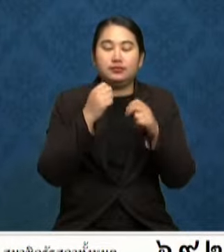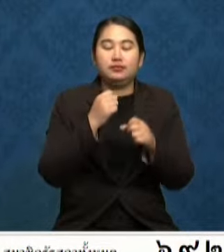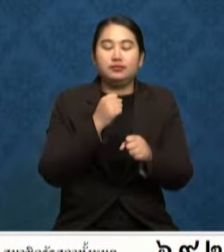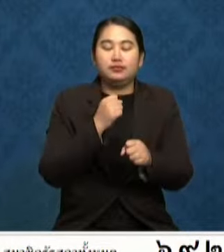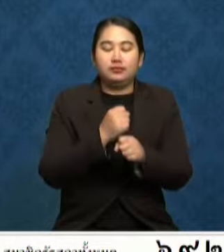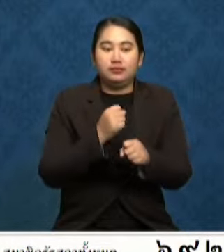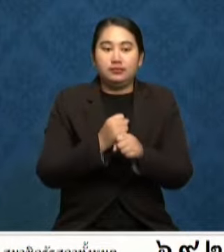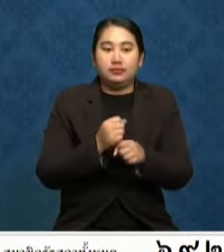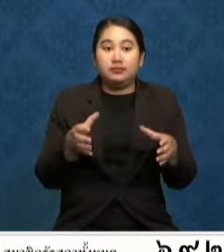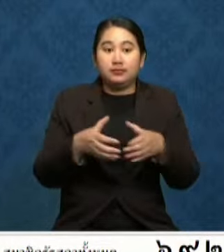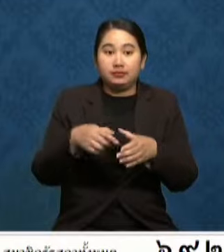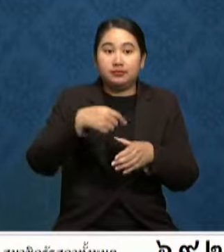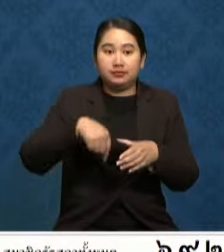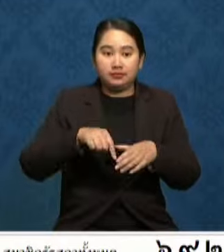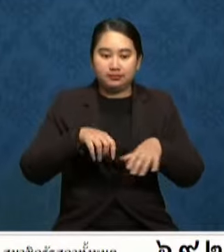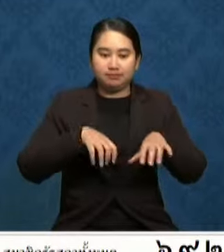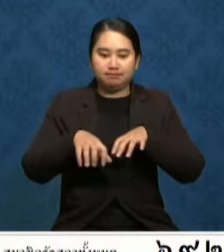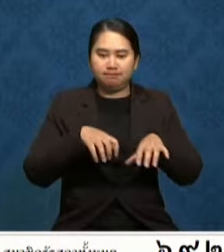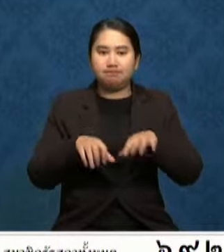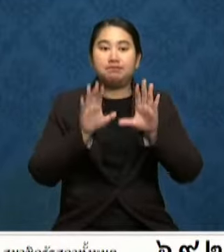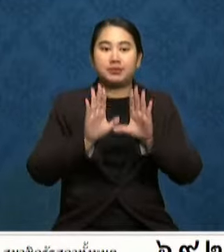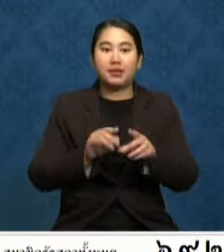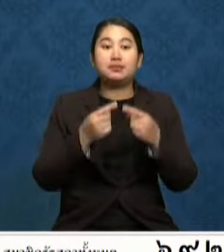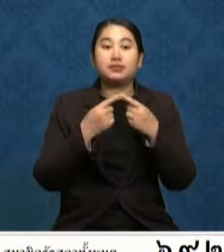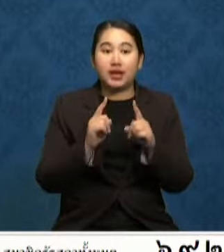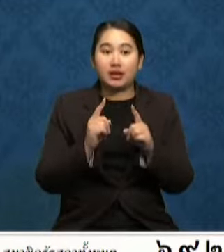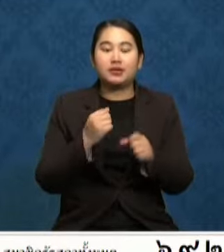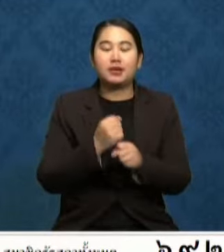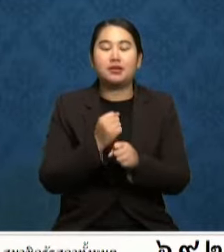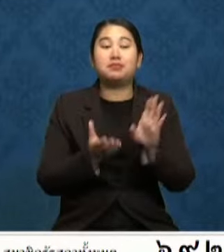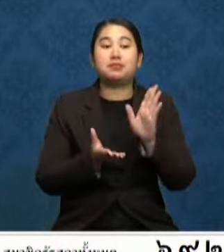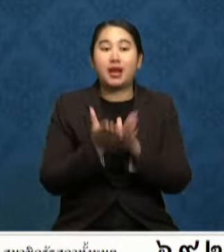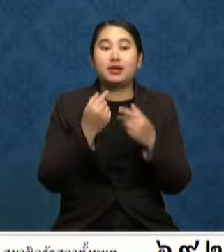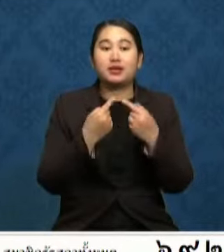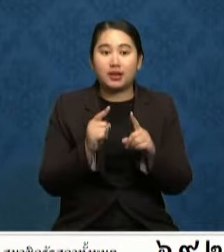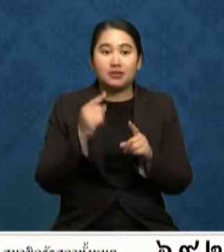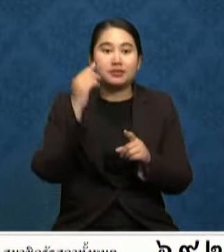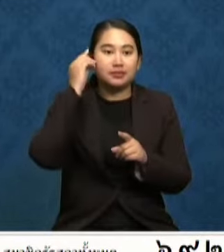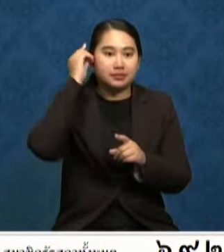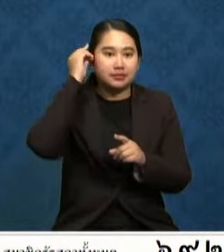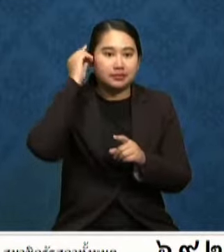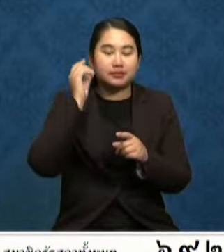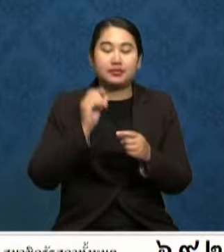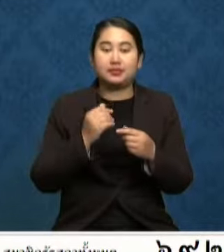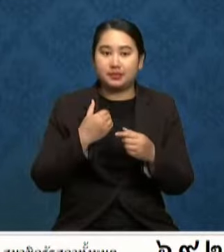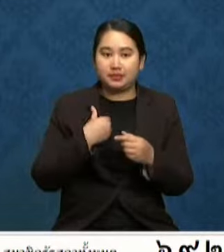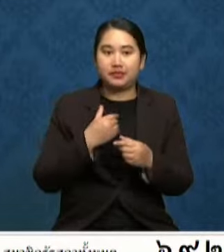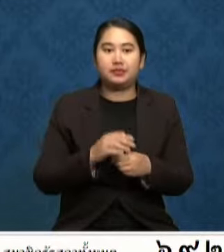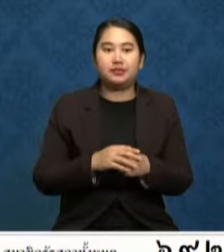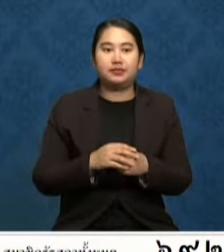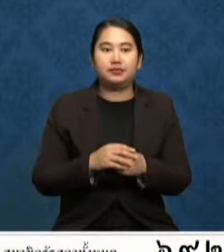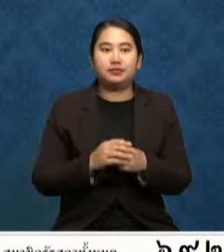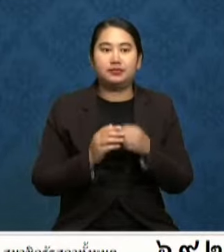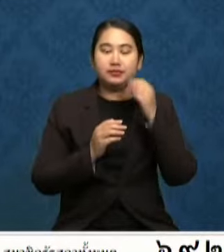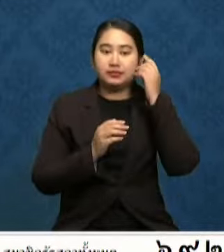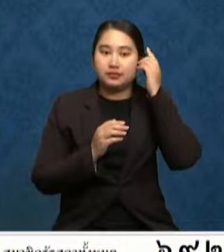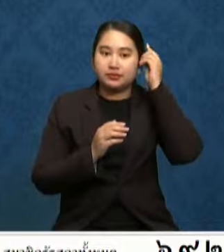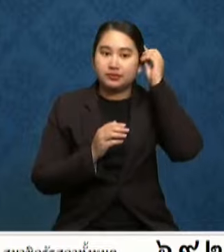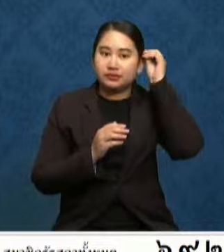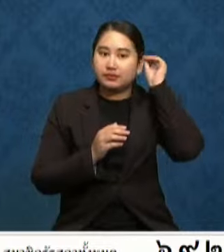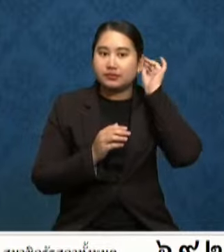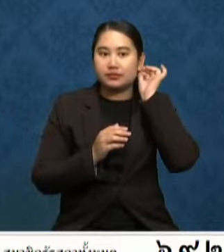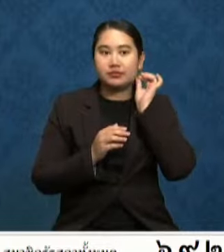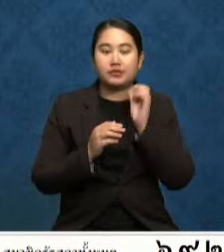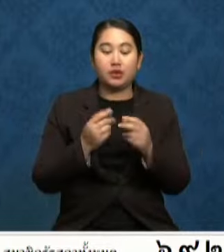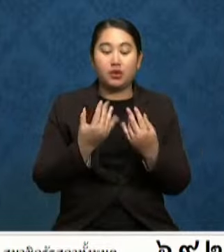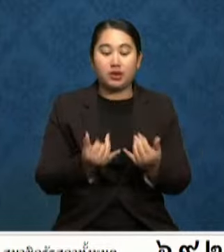พักเดยวกันบริหารไปคนละแบความสำเร็คนละอย่างทอัธครับวันนี้สิ